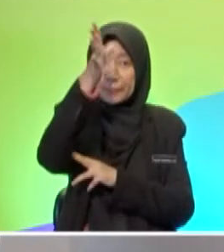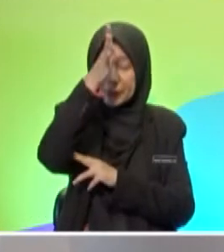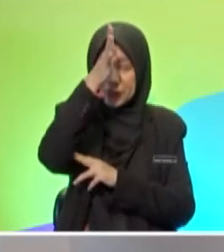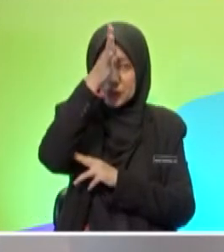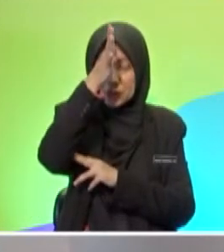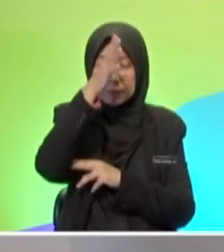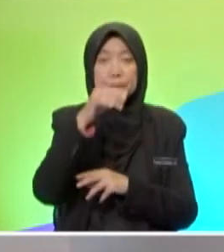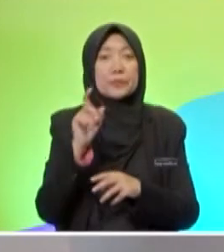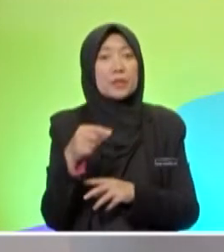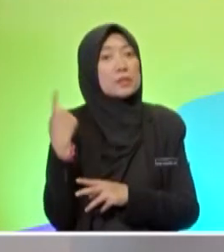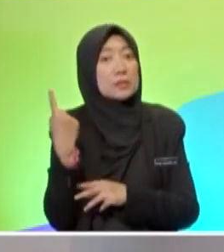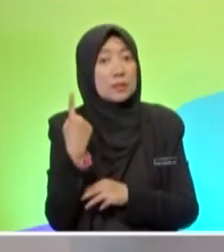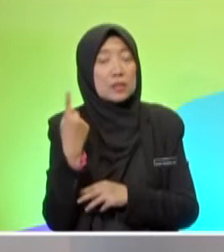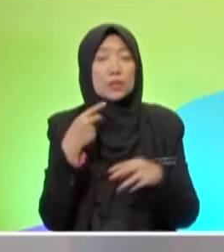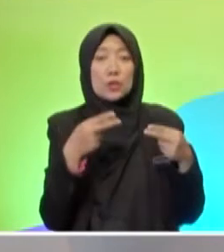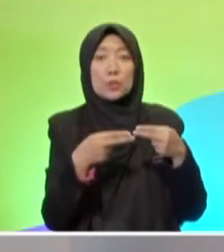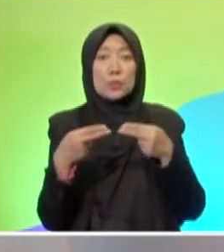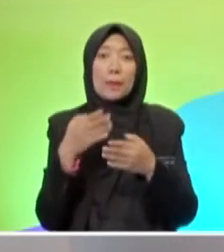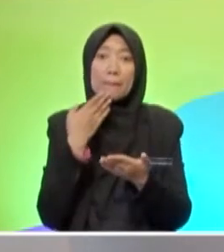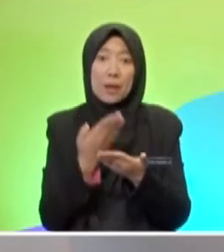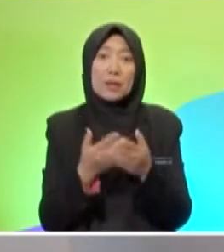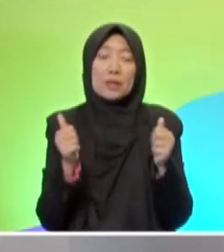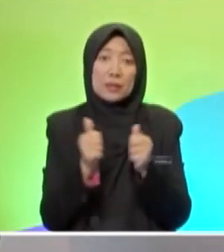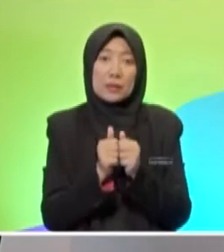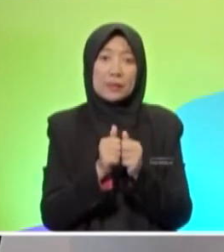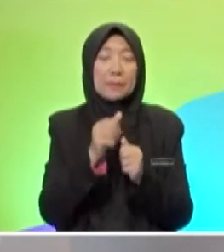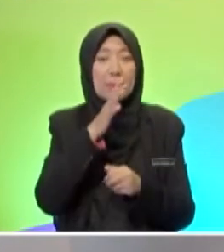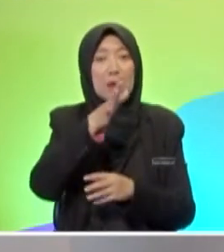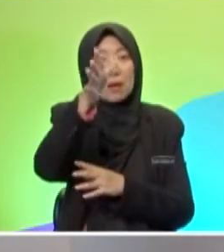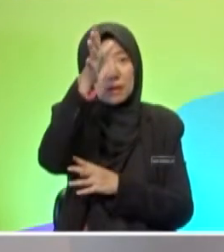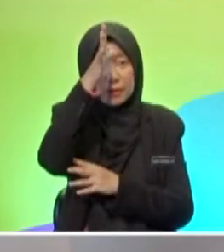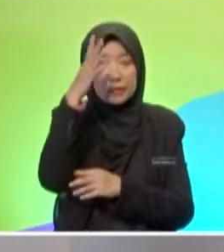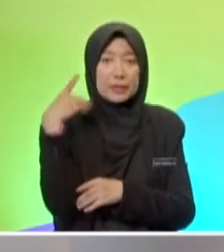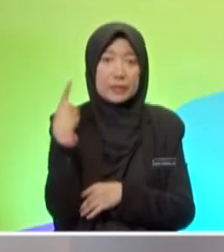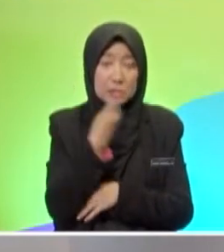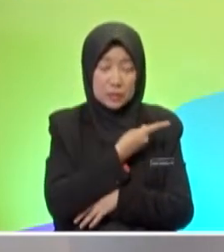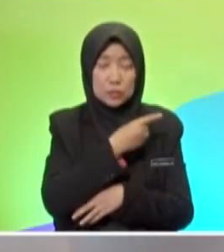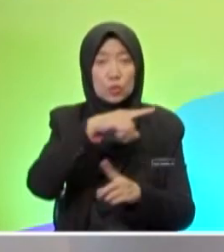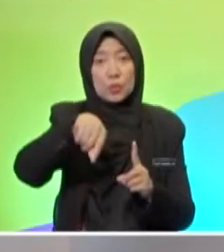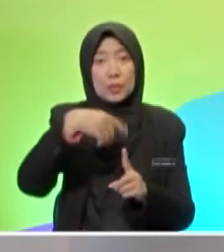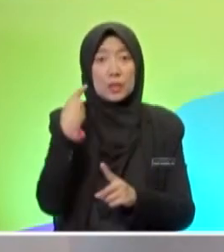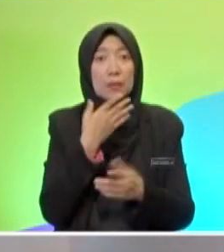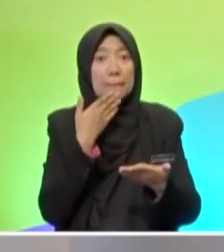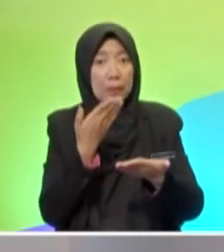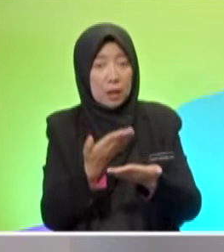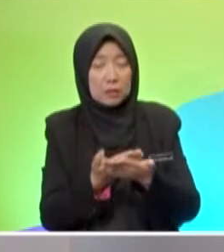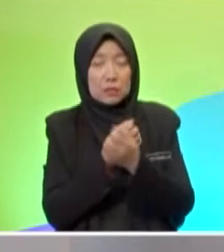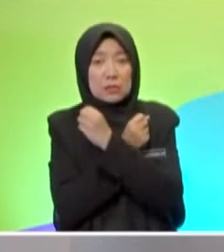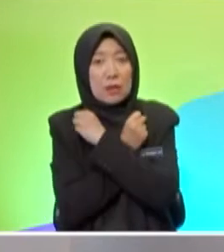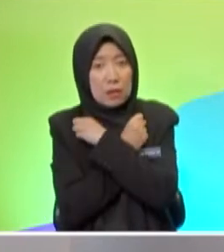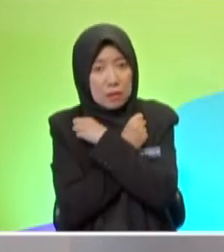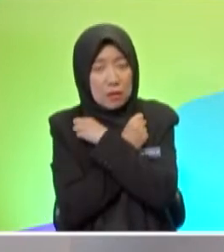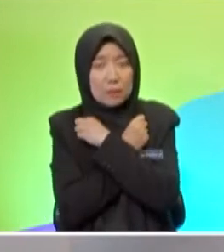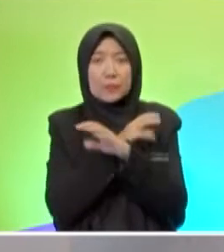kena sentiasa ada hubungan baik dengan mayat kita supaya bila kita bahaya dengan mayat kita kita sayang Ibu Bapak kita